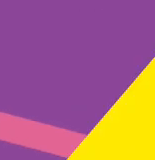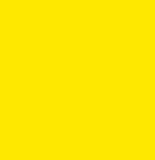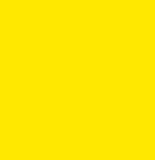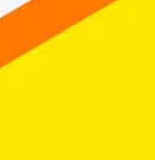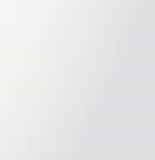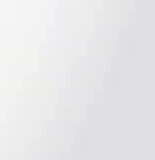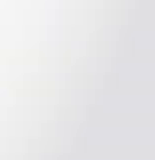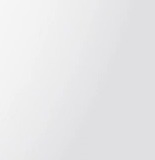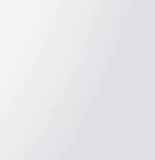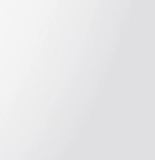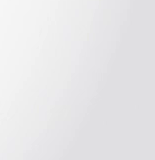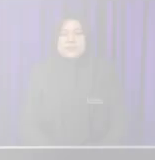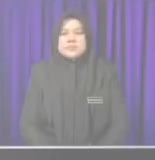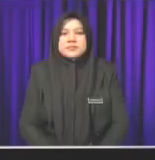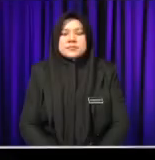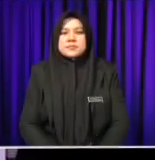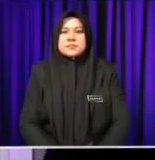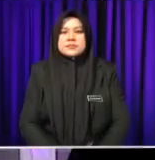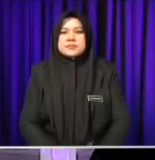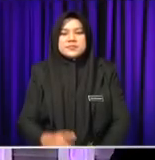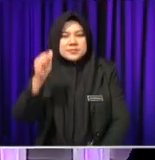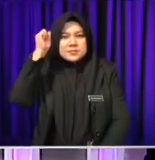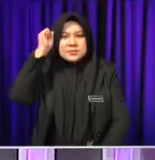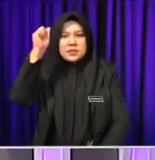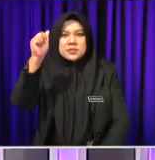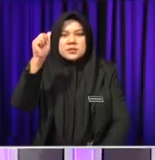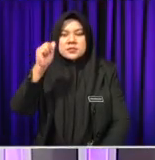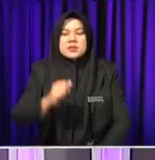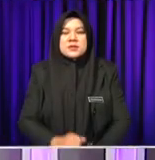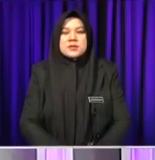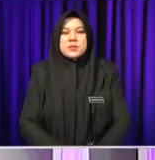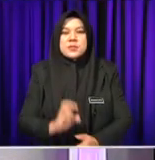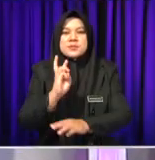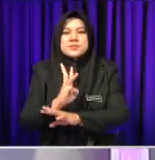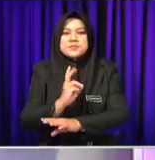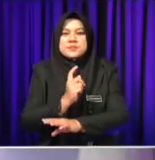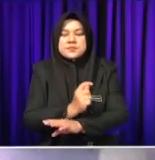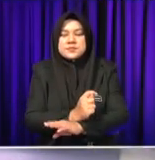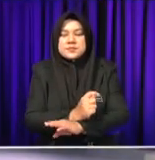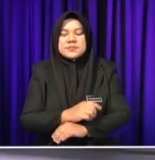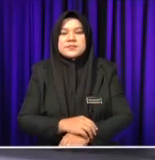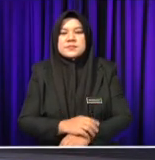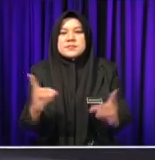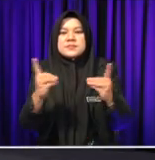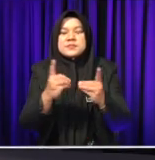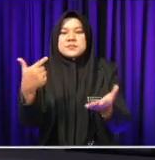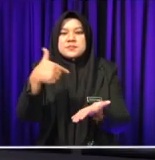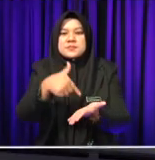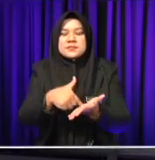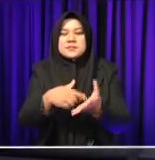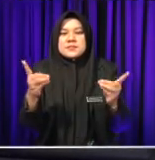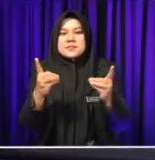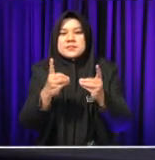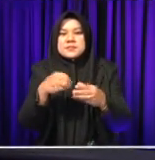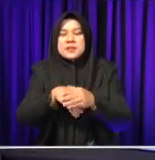Didik TV KPM Assalamualaikum warahmatullahi wabarakatuh Jumpa Kita lagi dalam sukses